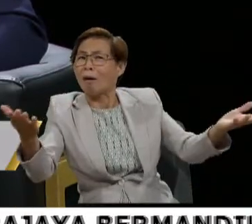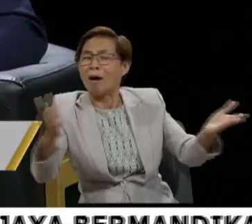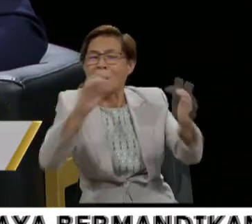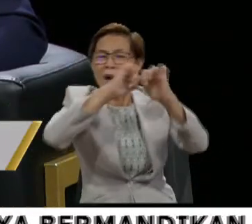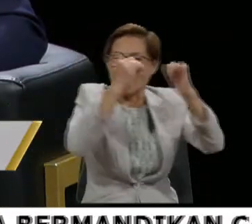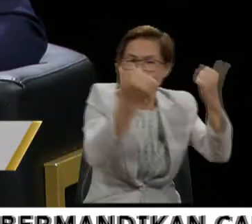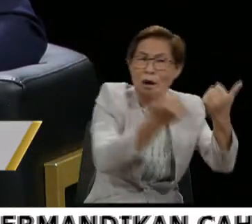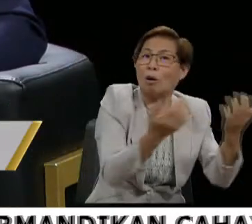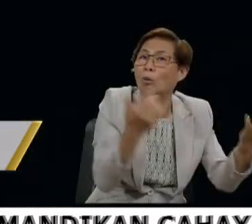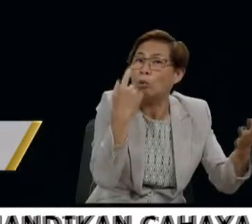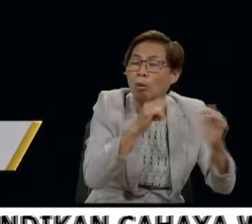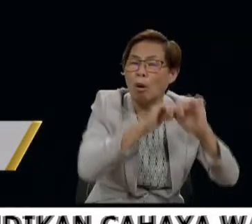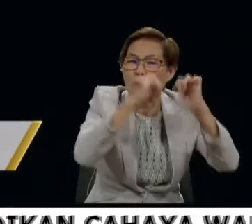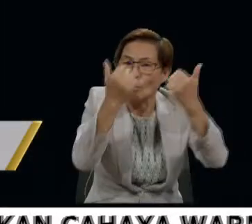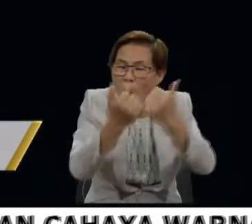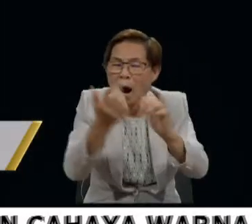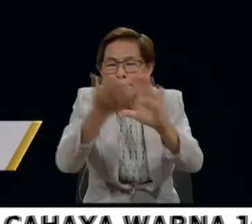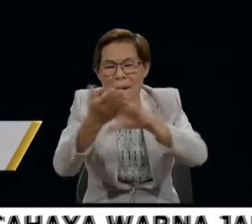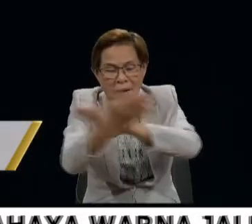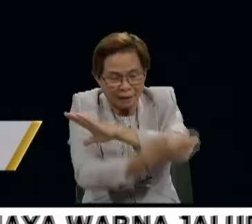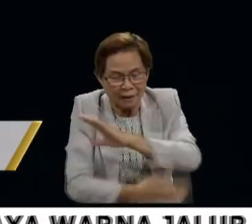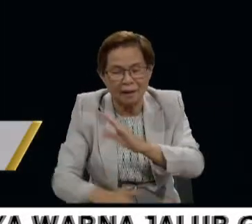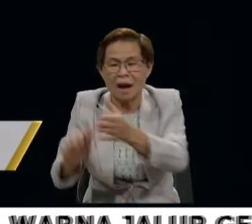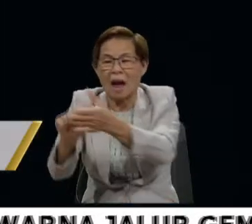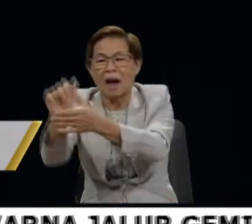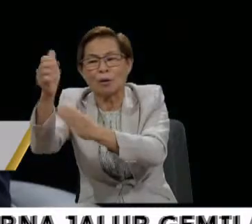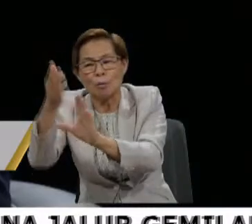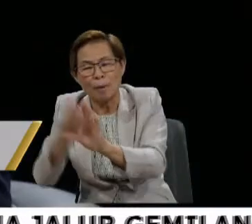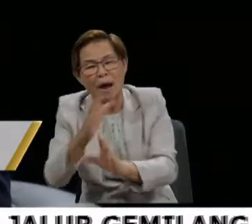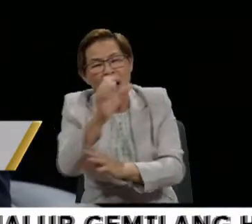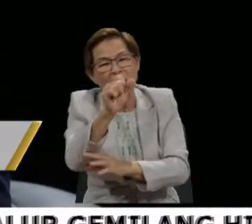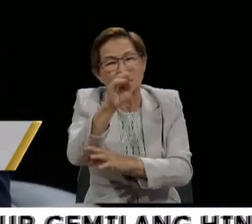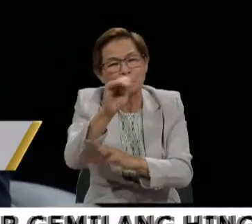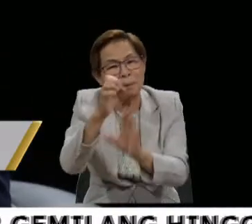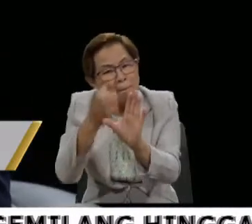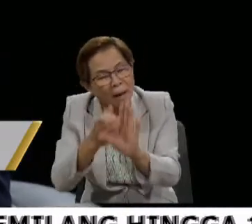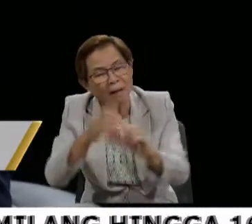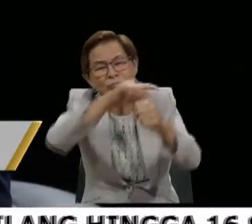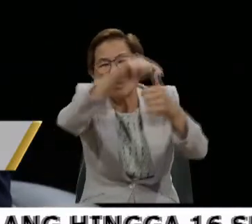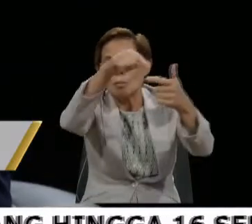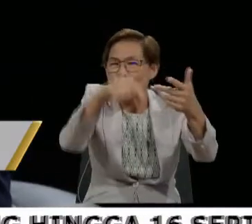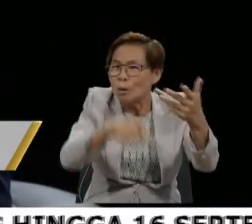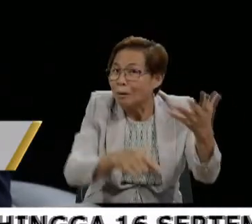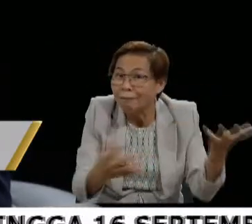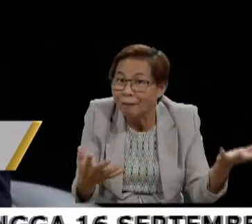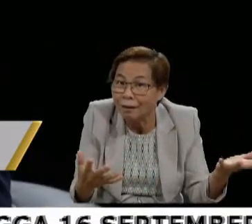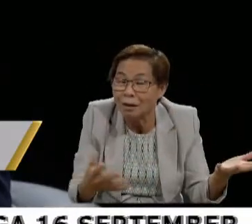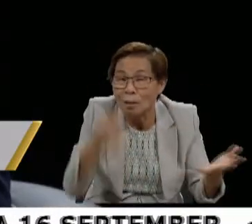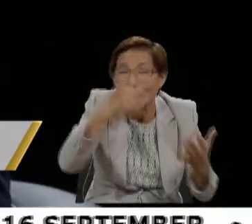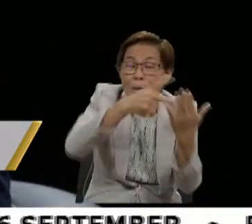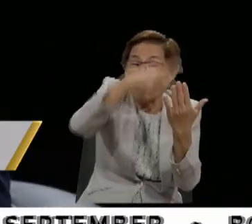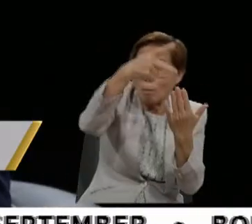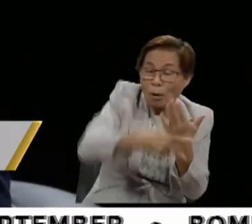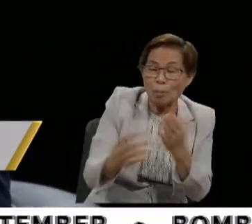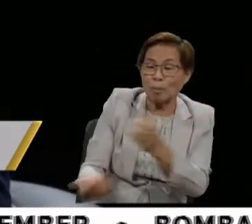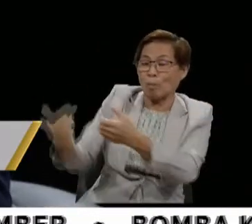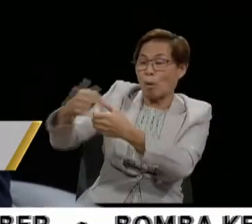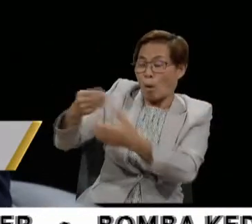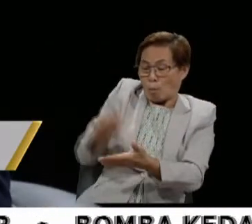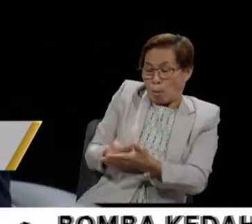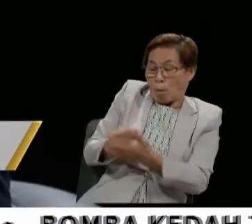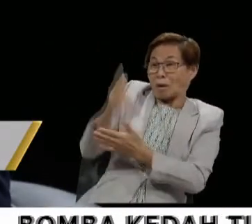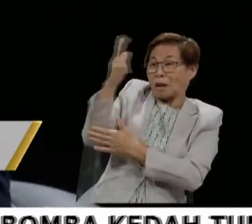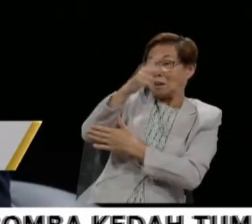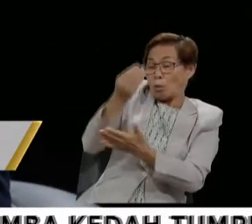agensi-agensi seperti bank negara seperti agrobank smme bank dan dan sebagainya bagi inisiatif yang melibatkan fiskal